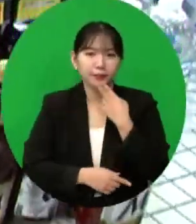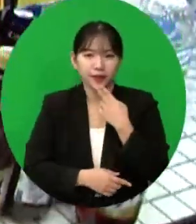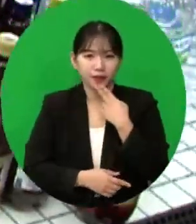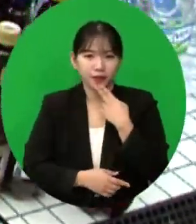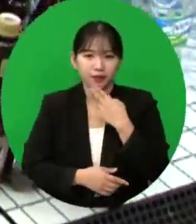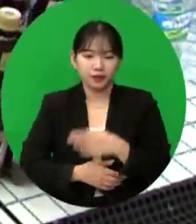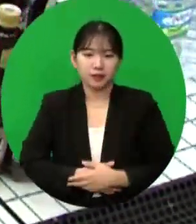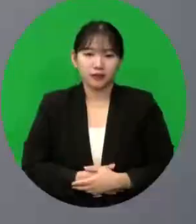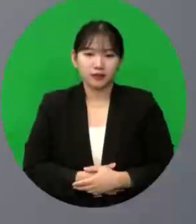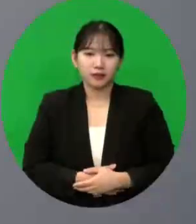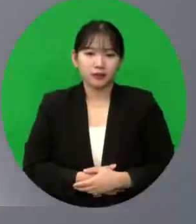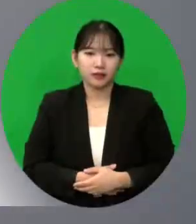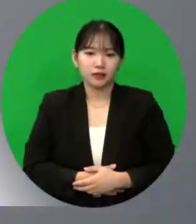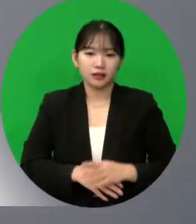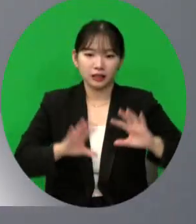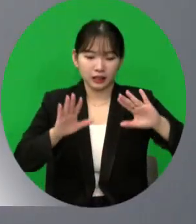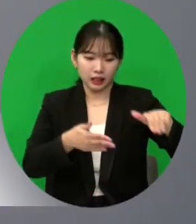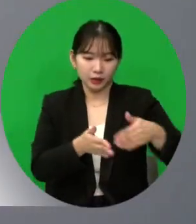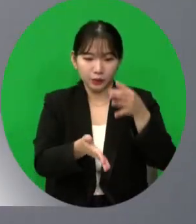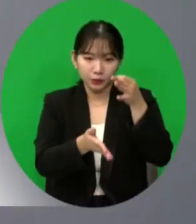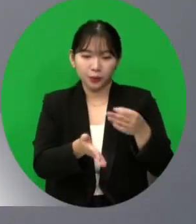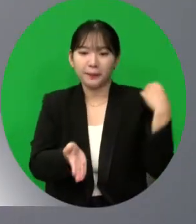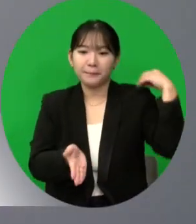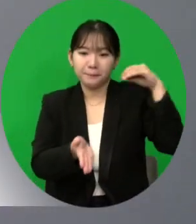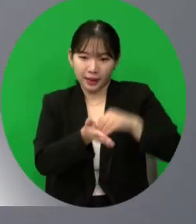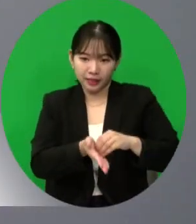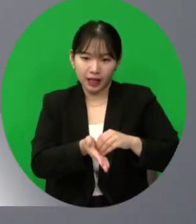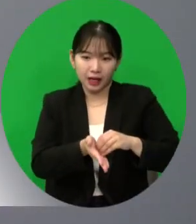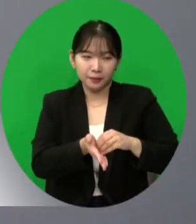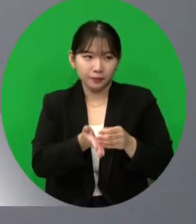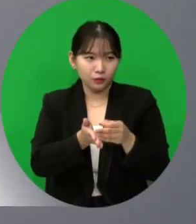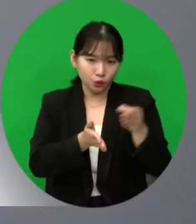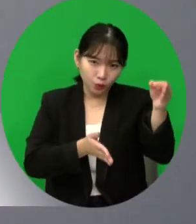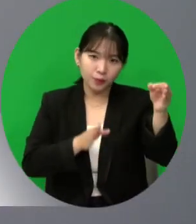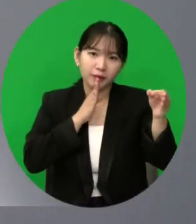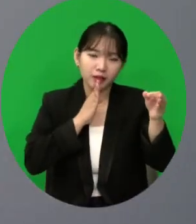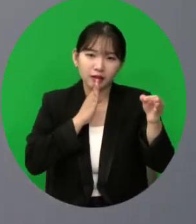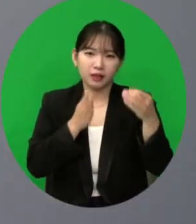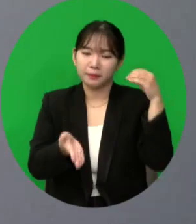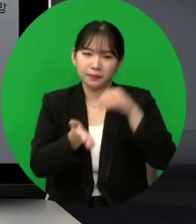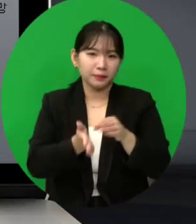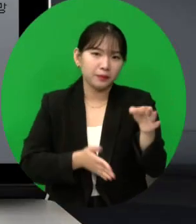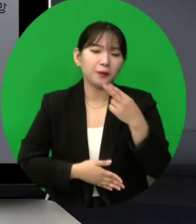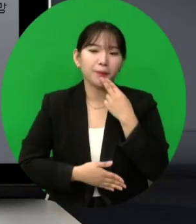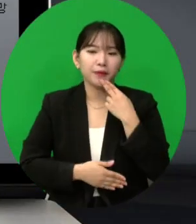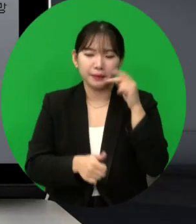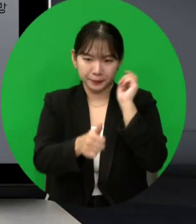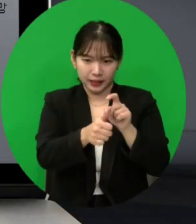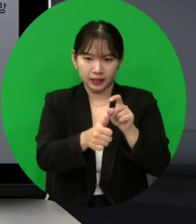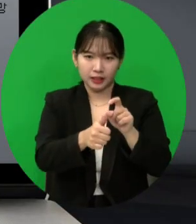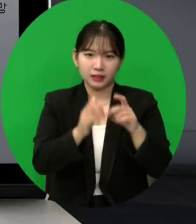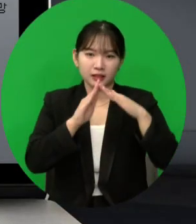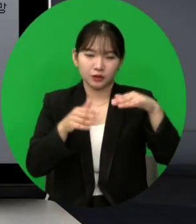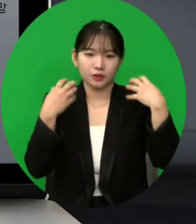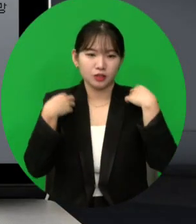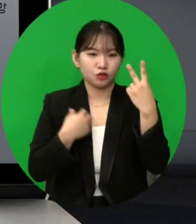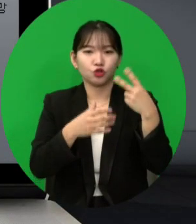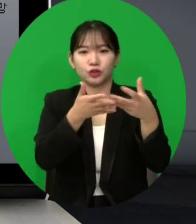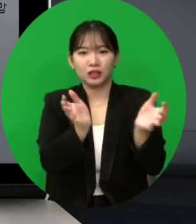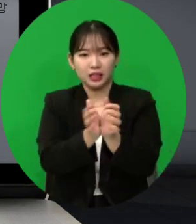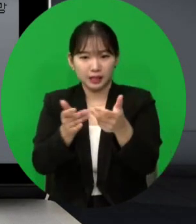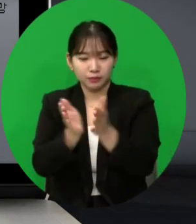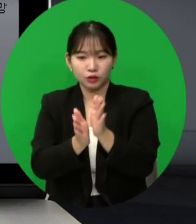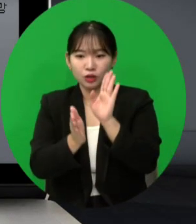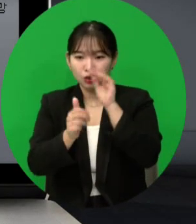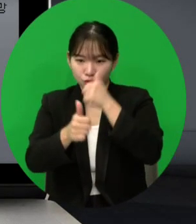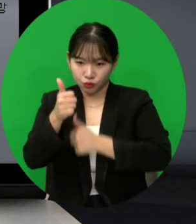않았습니다. 국고 보조금 반납 업무를 제대로 이행하지 않은 사례도 적발됐습니다. 전남도청 2개 부서는 후계